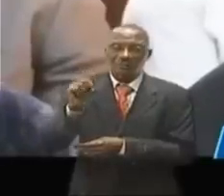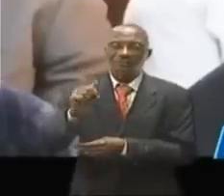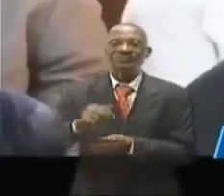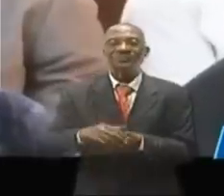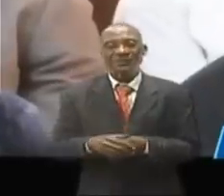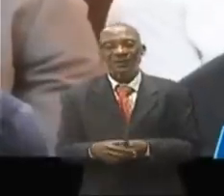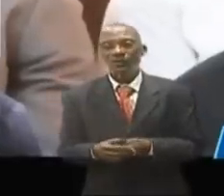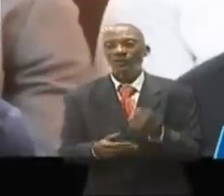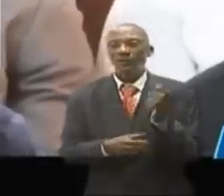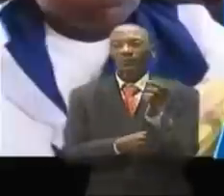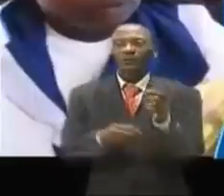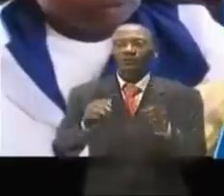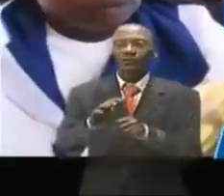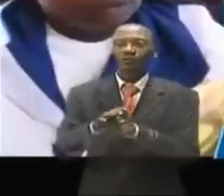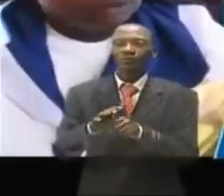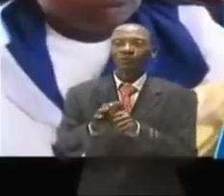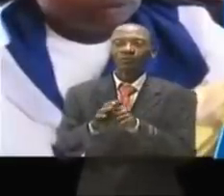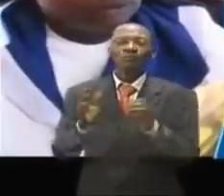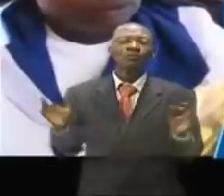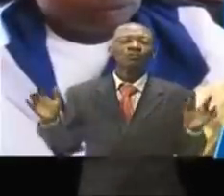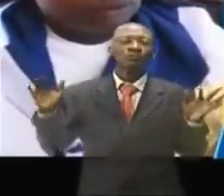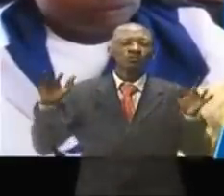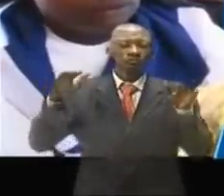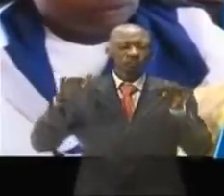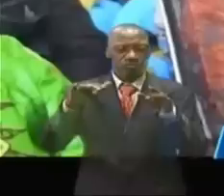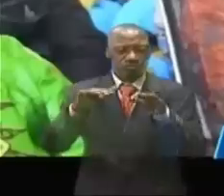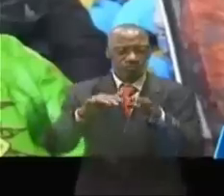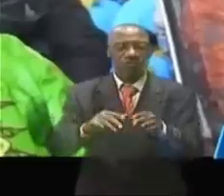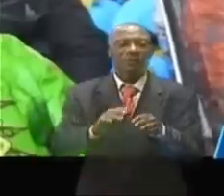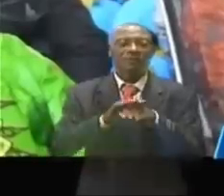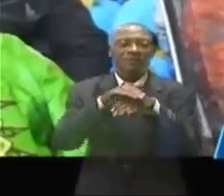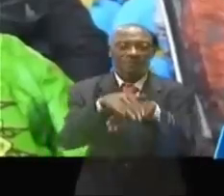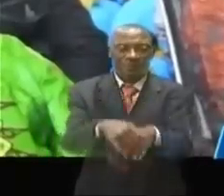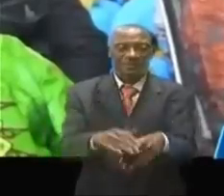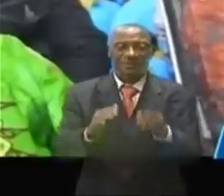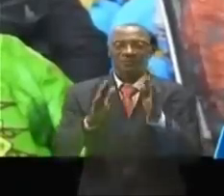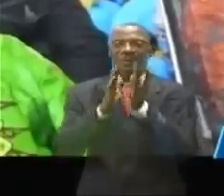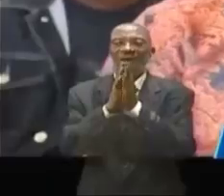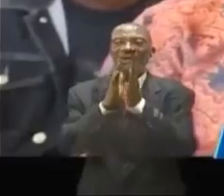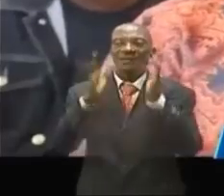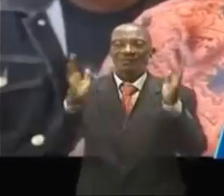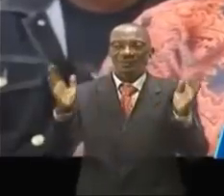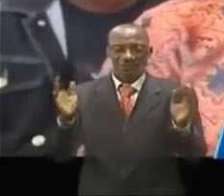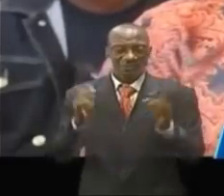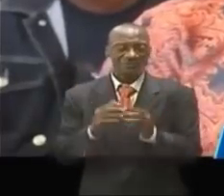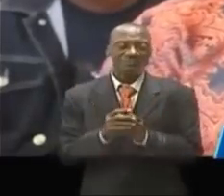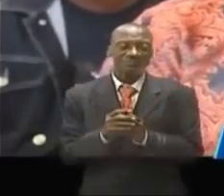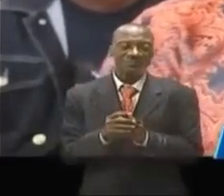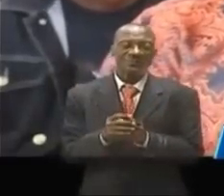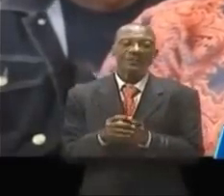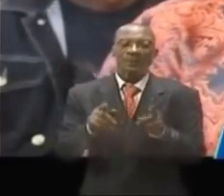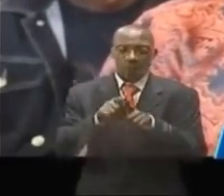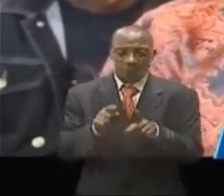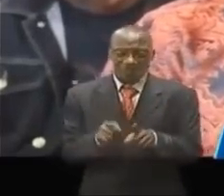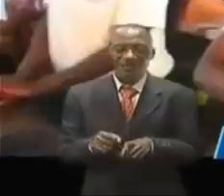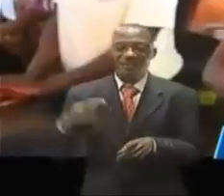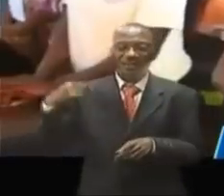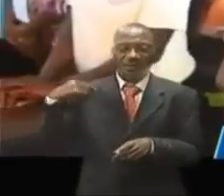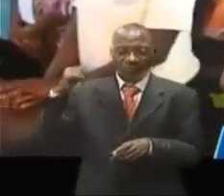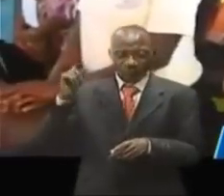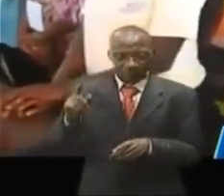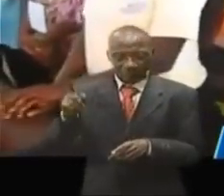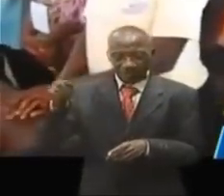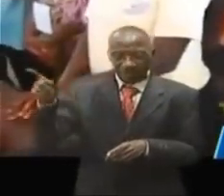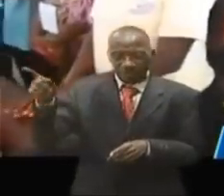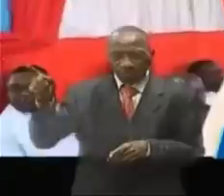dans le Bas-Uele pendant 6 jours. L'invité d'honneur, c'est le gouverneur et premier jeune du Haut-Uele, honorable Christophe Bassian Nanga. Dans